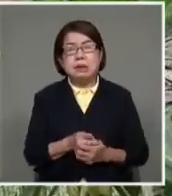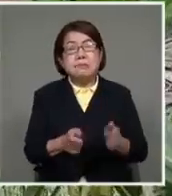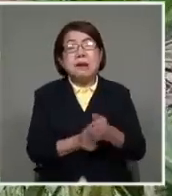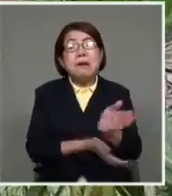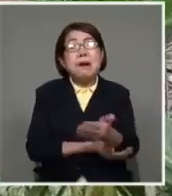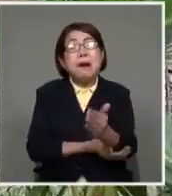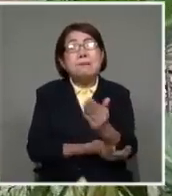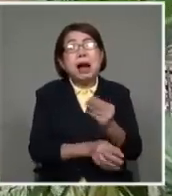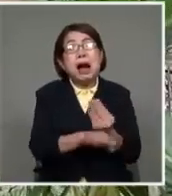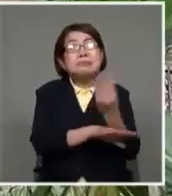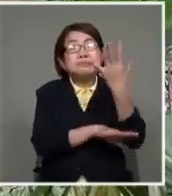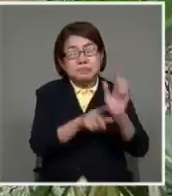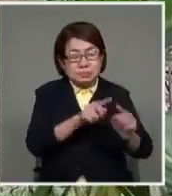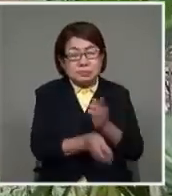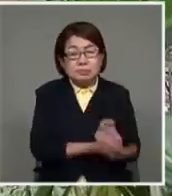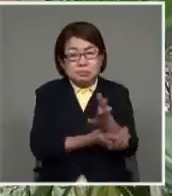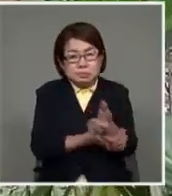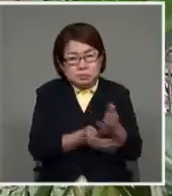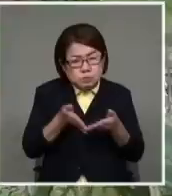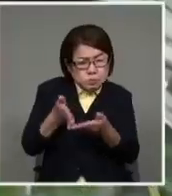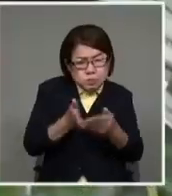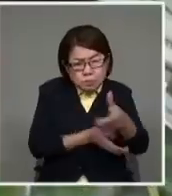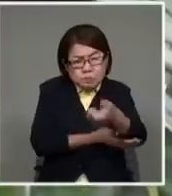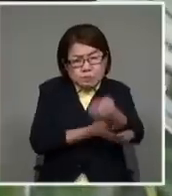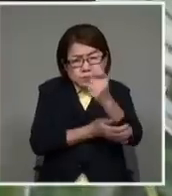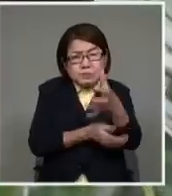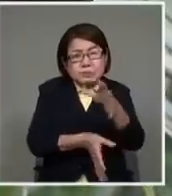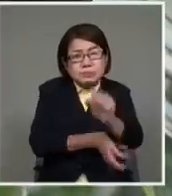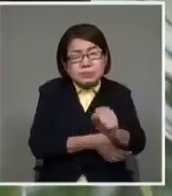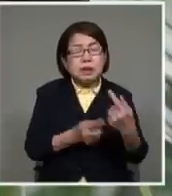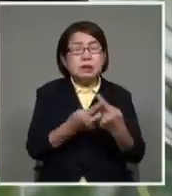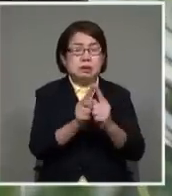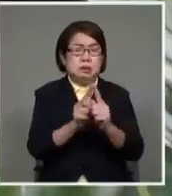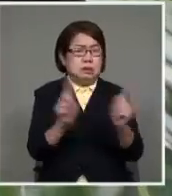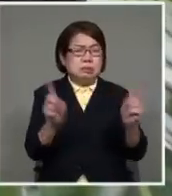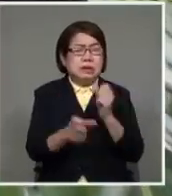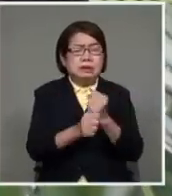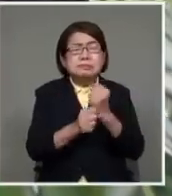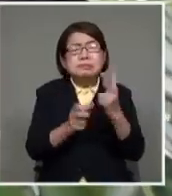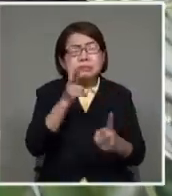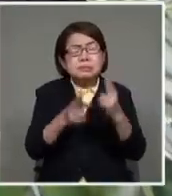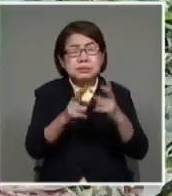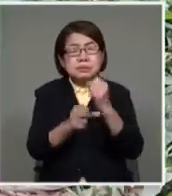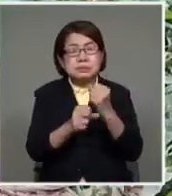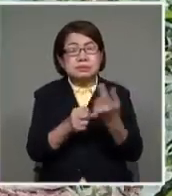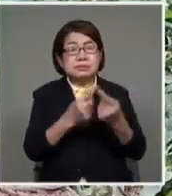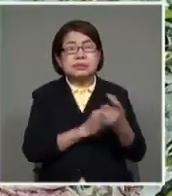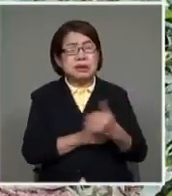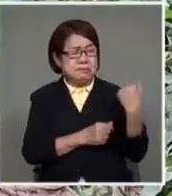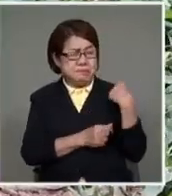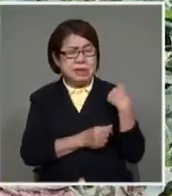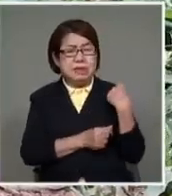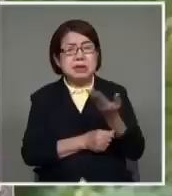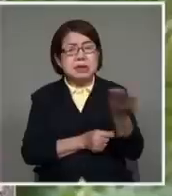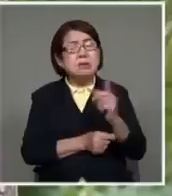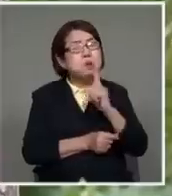อันนี้เนี่ยก็ถูกประณามจากความสมจริงเกินไปของกราฟิกซึ่งหลายคนก็เห็นด้วยแต่ประเด็นที่ทำให้พีต้าเผชิญกับแรงต่อต้านอย่